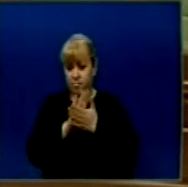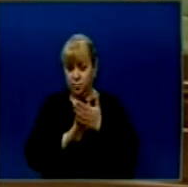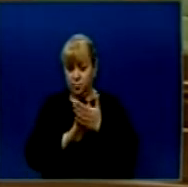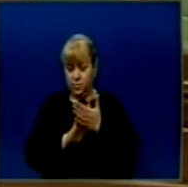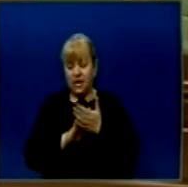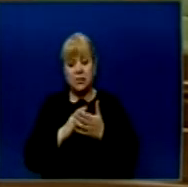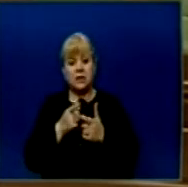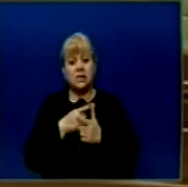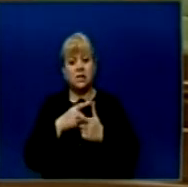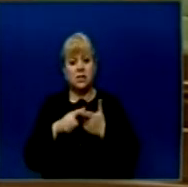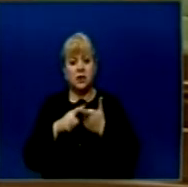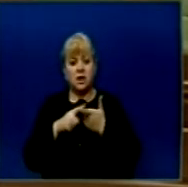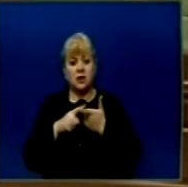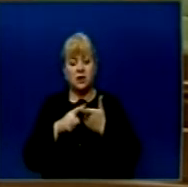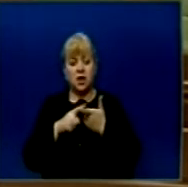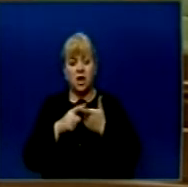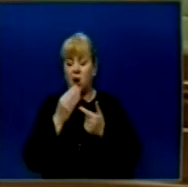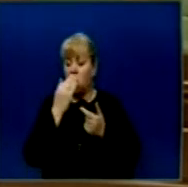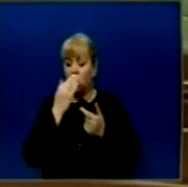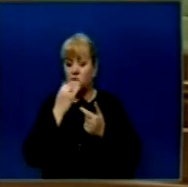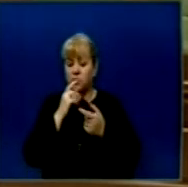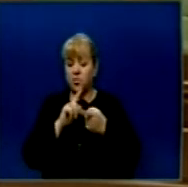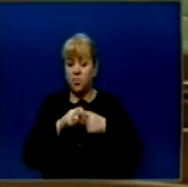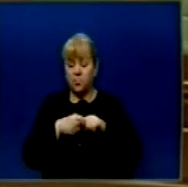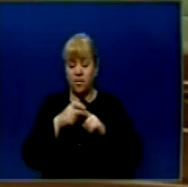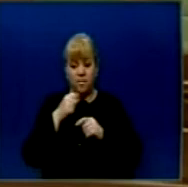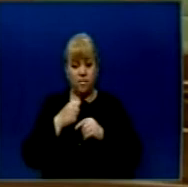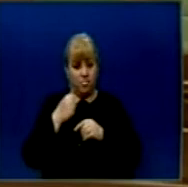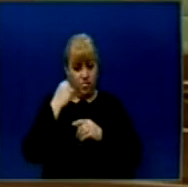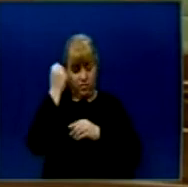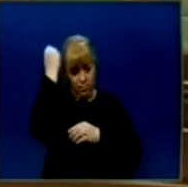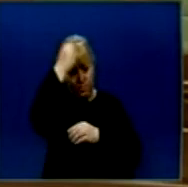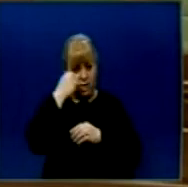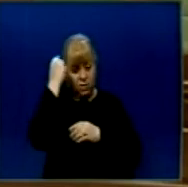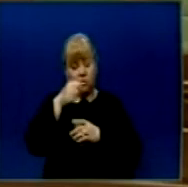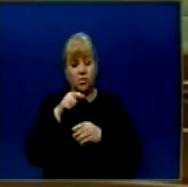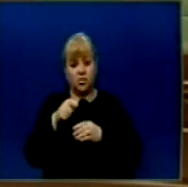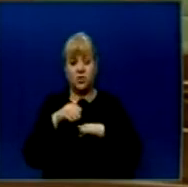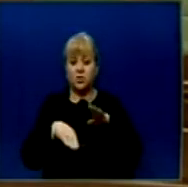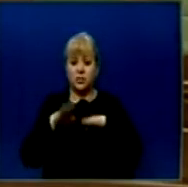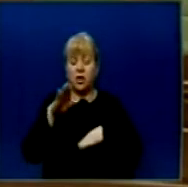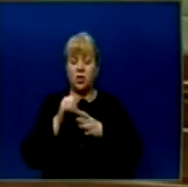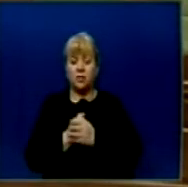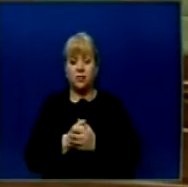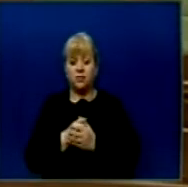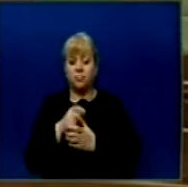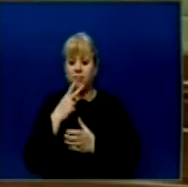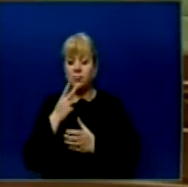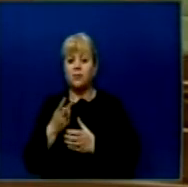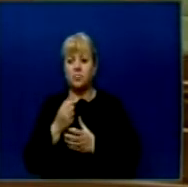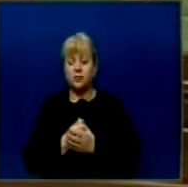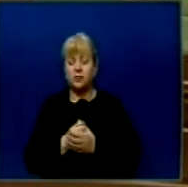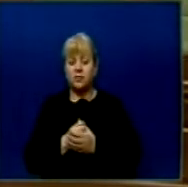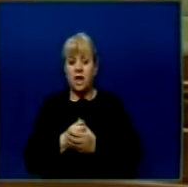nëse konsumi i ambistrisë mbetet në trendin e njëjtë dhe kemi rritje të investimeve edhe konsumit publik, kjo i bjen që në fakt ajo